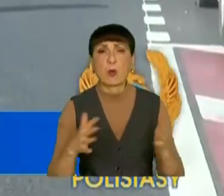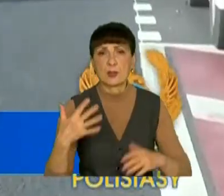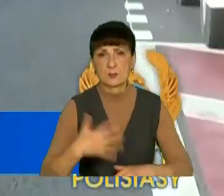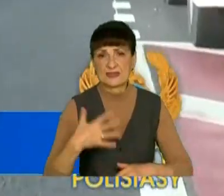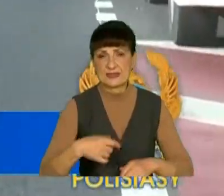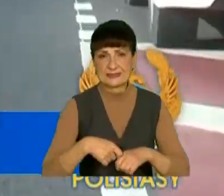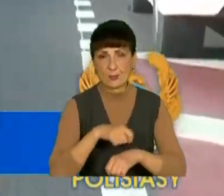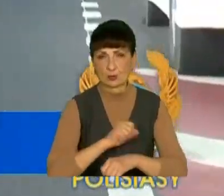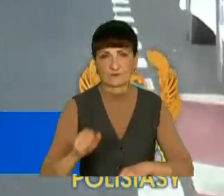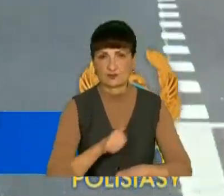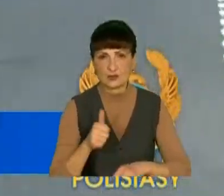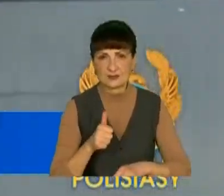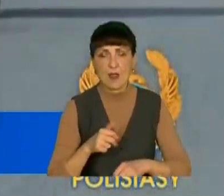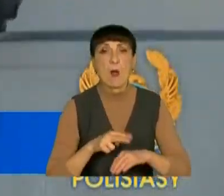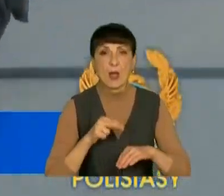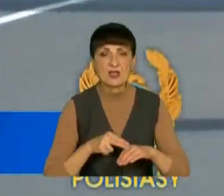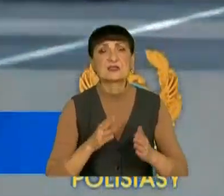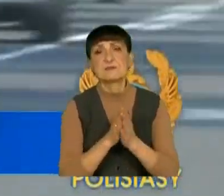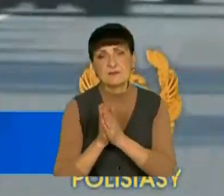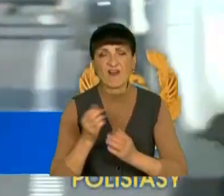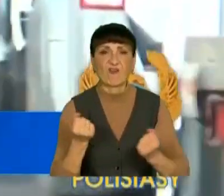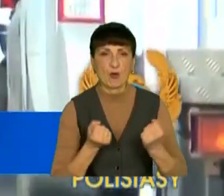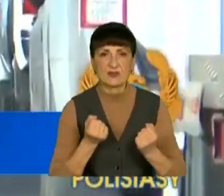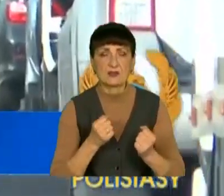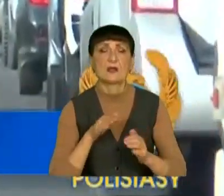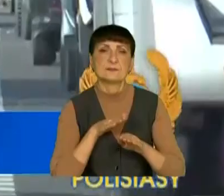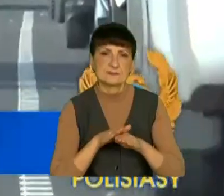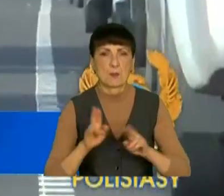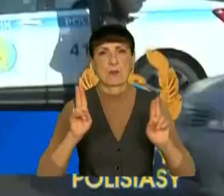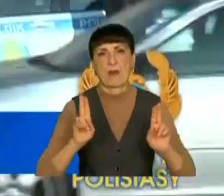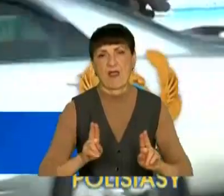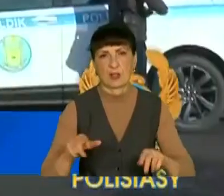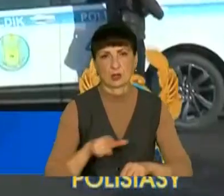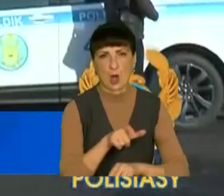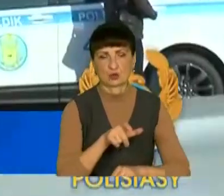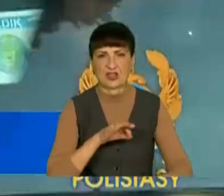50 км в час. В полиции призвали водителей соблюдать правила дорожного движения.